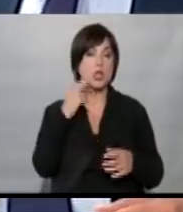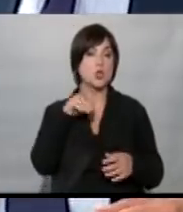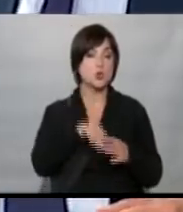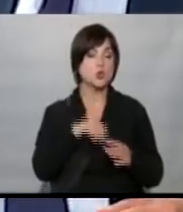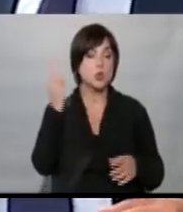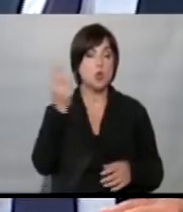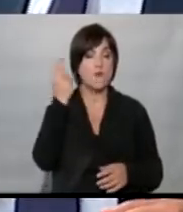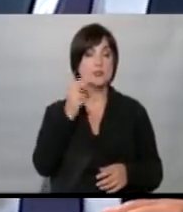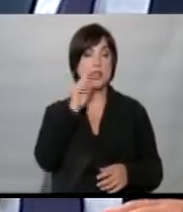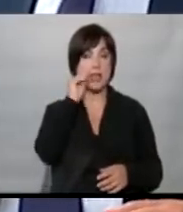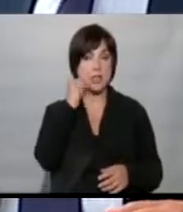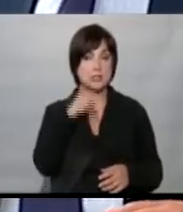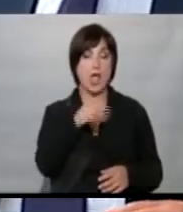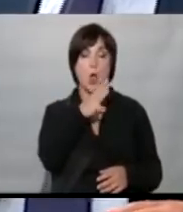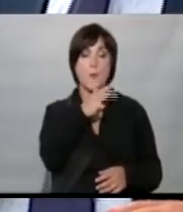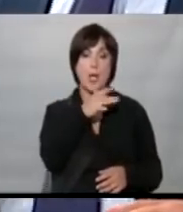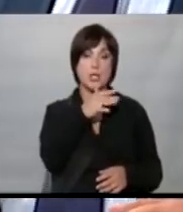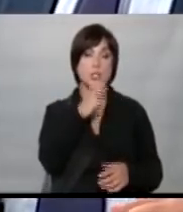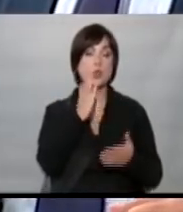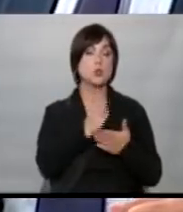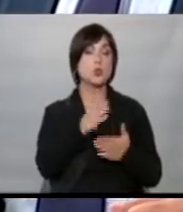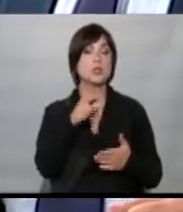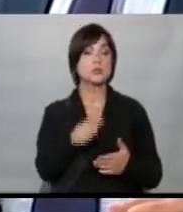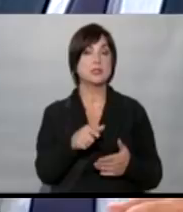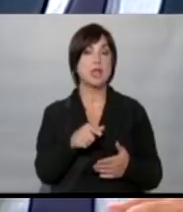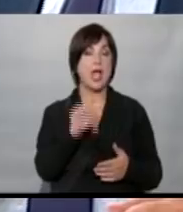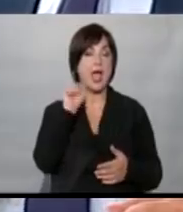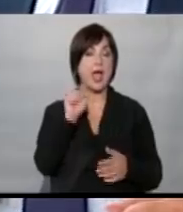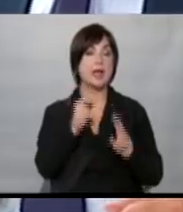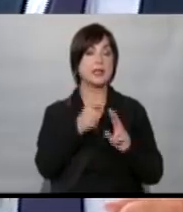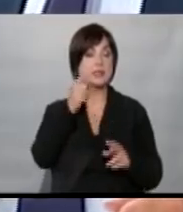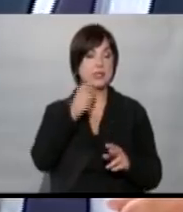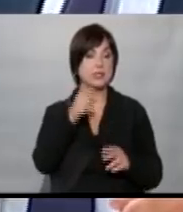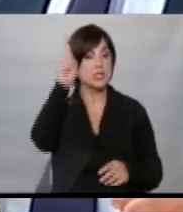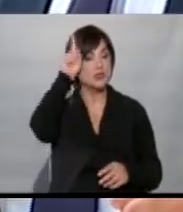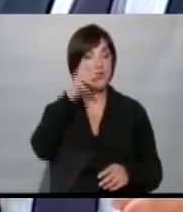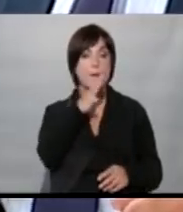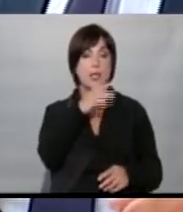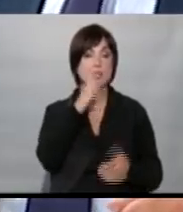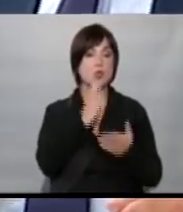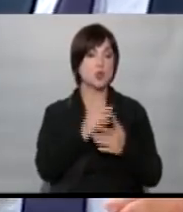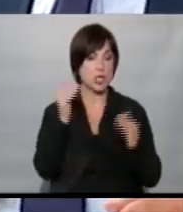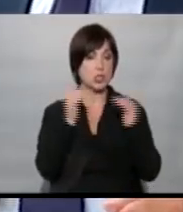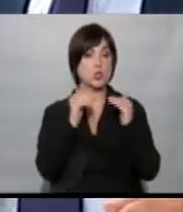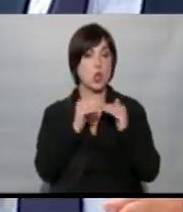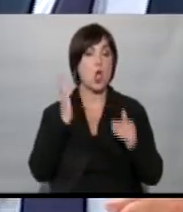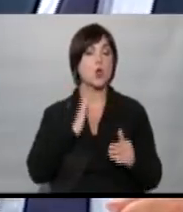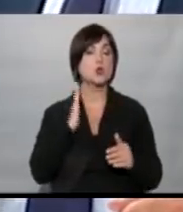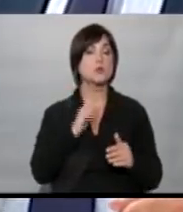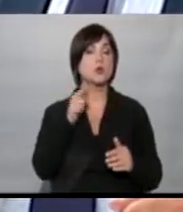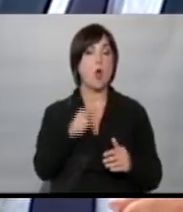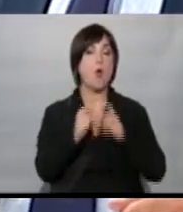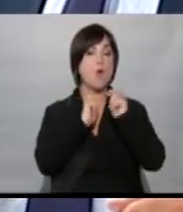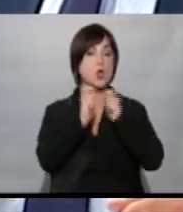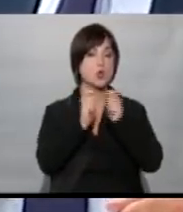јужнословенските народи, како македонци, туку дека сме антички македонски народ. Точно, тука се согласувам со господинот Најдовски, овој